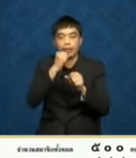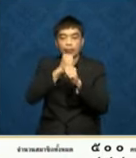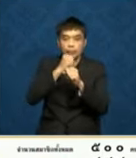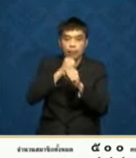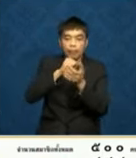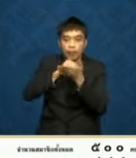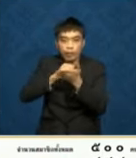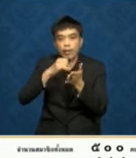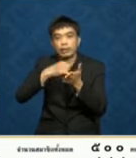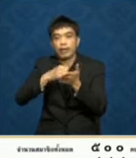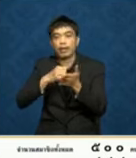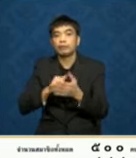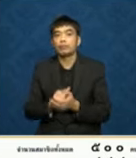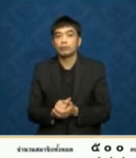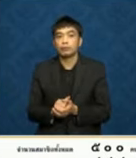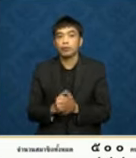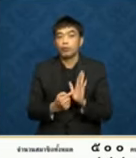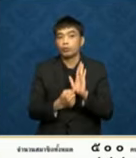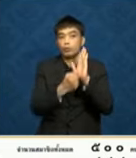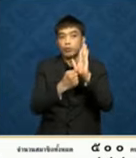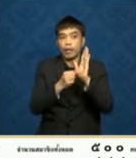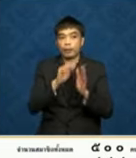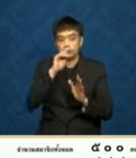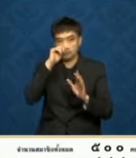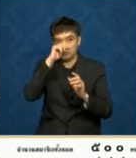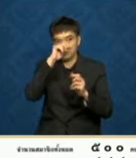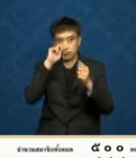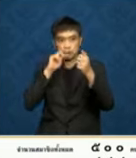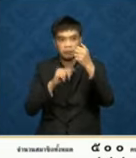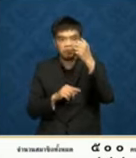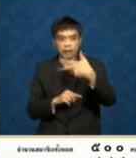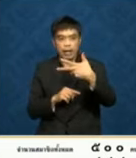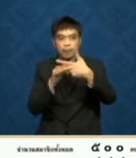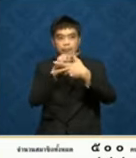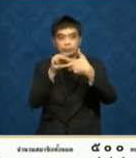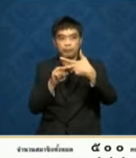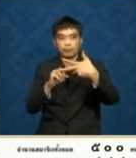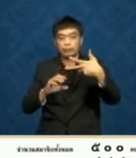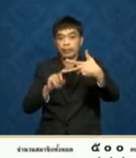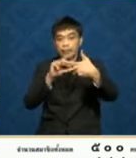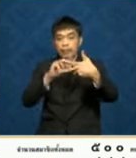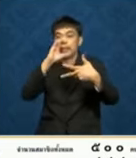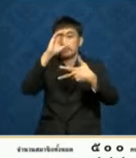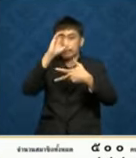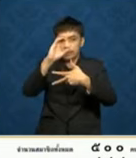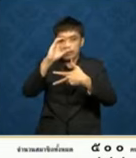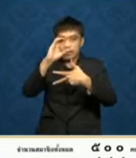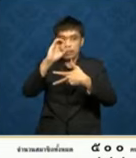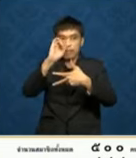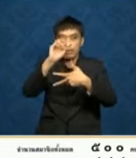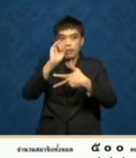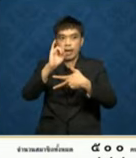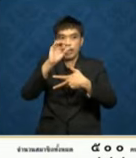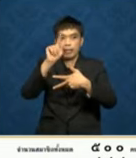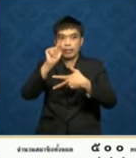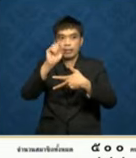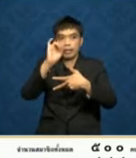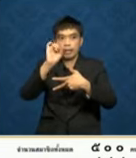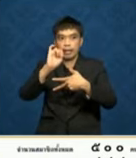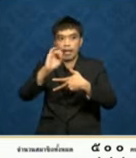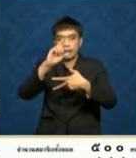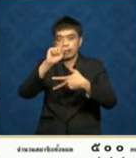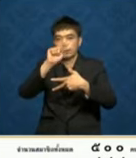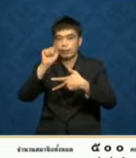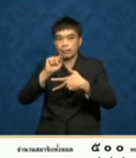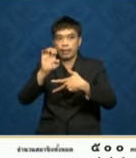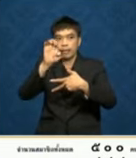้อนี้ออกเป็ 3 ซีคทปทานCitizen Portal Code แล้วก็ Cloud4 แกครั ค Citizen Portalัที่เป็เหือนร่มใหญ่